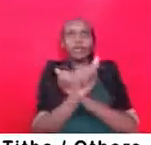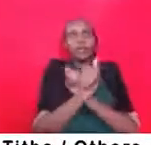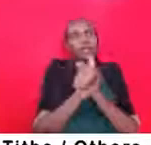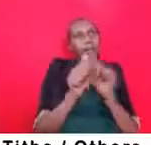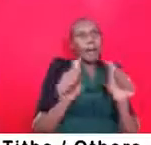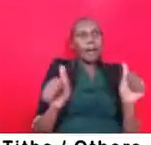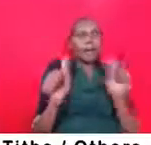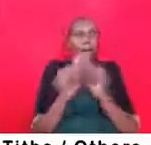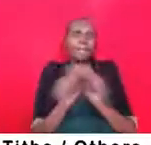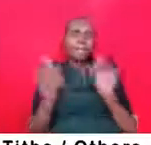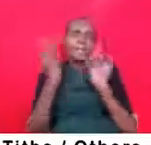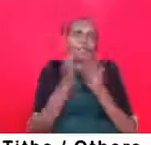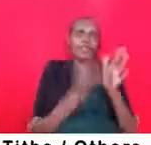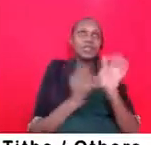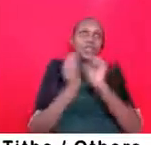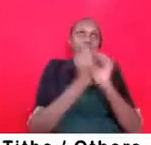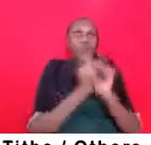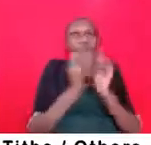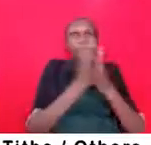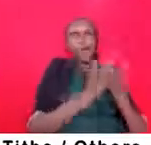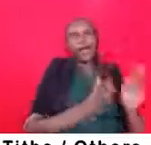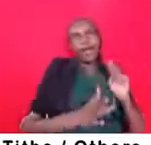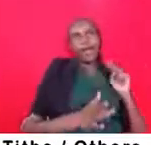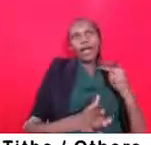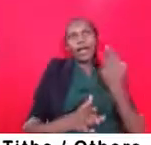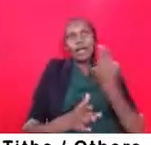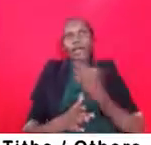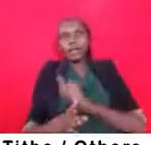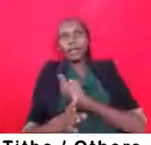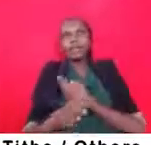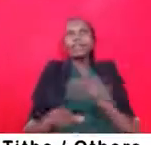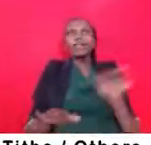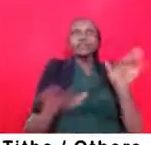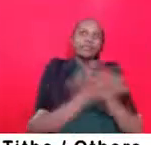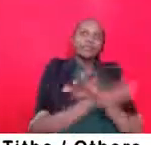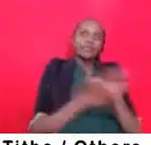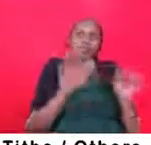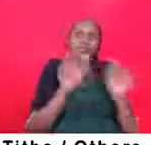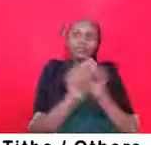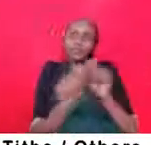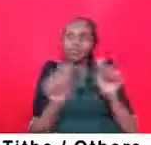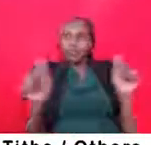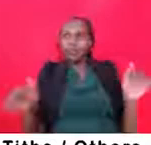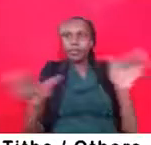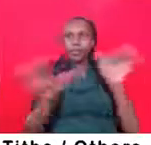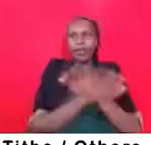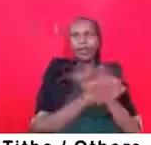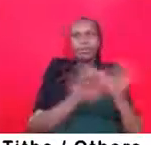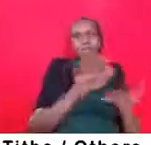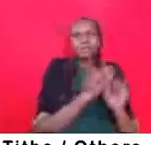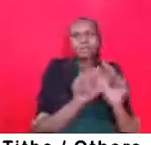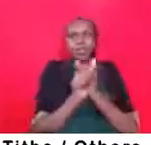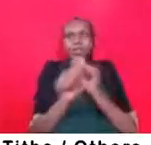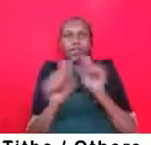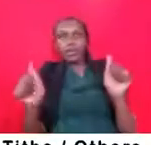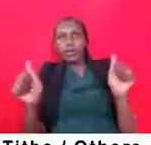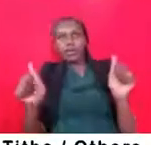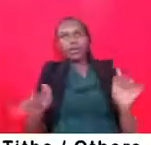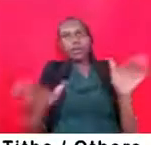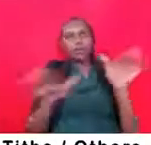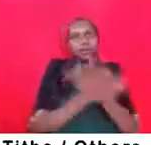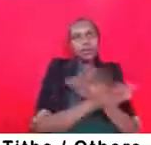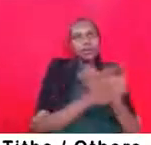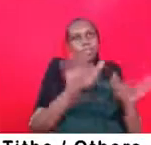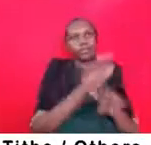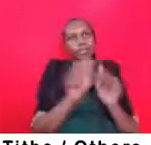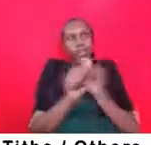sawa. Yesu akiwa enzini. Mambo sawa sawa. Mambo sawa